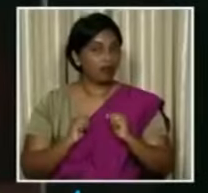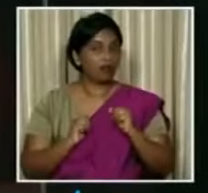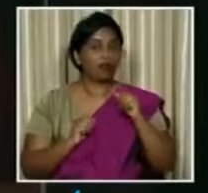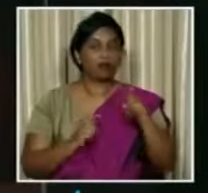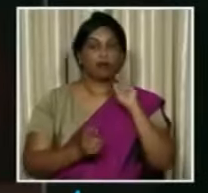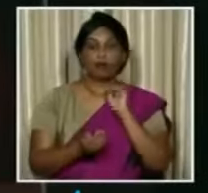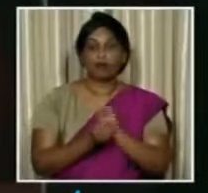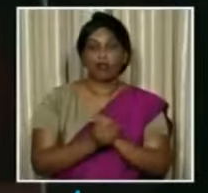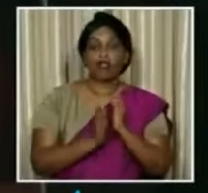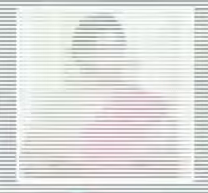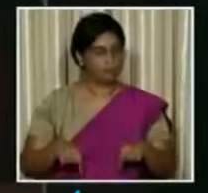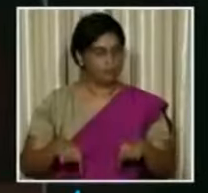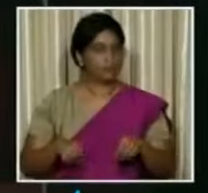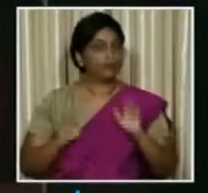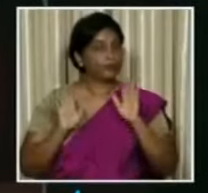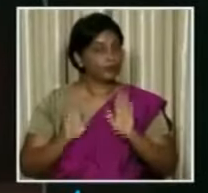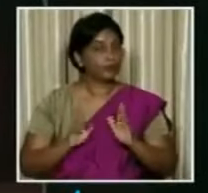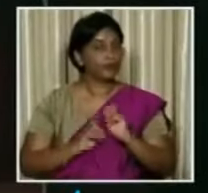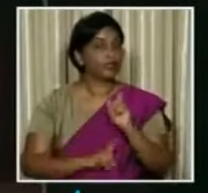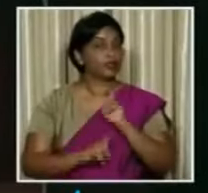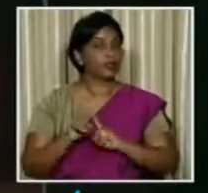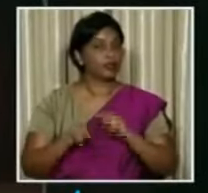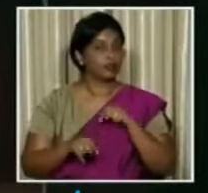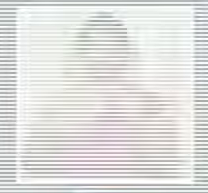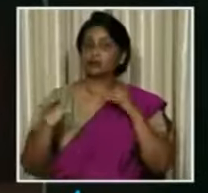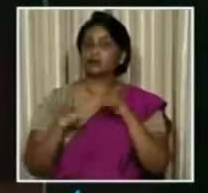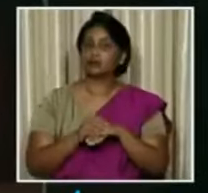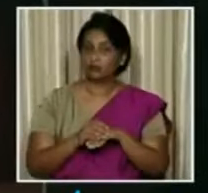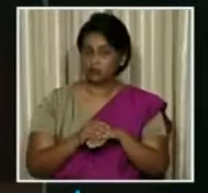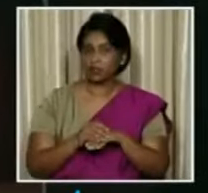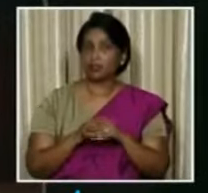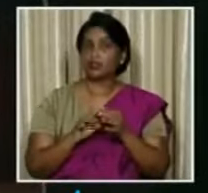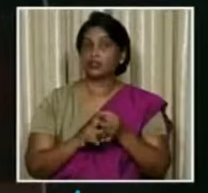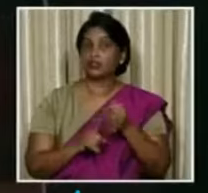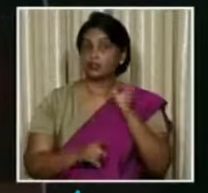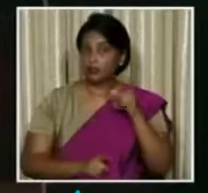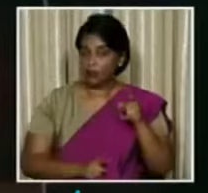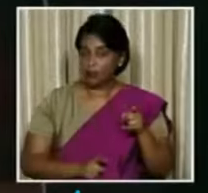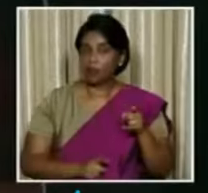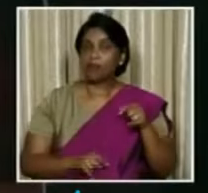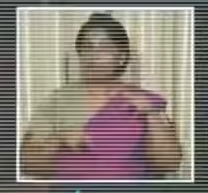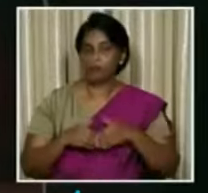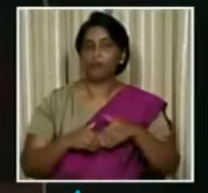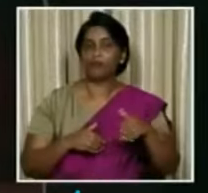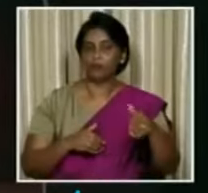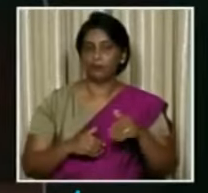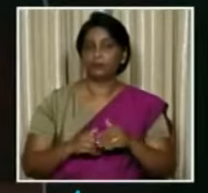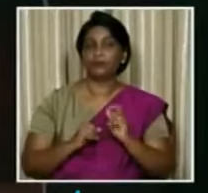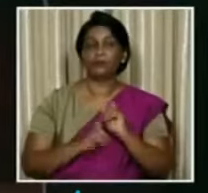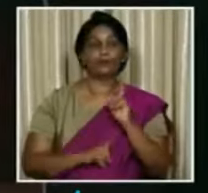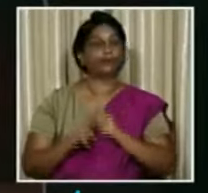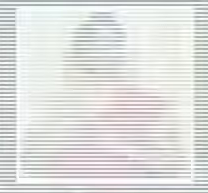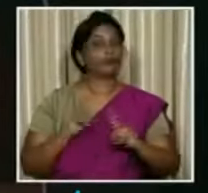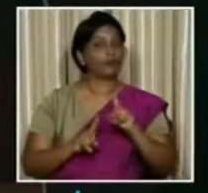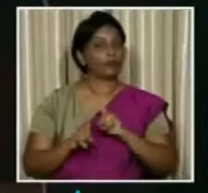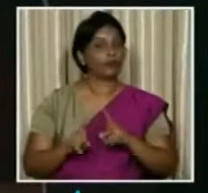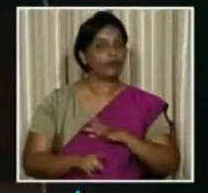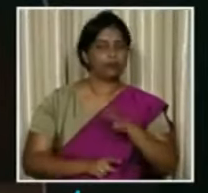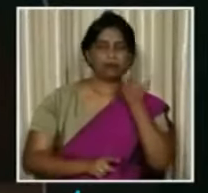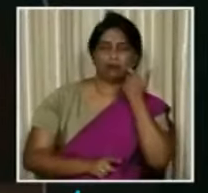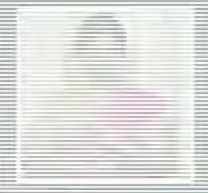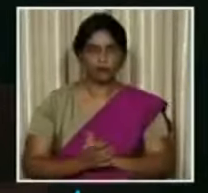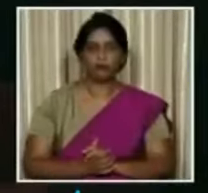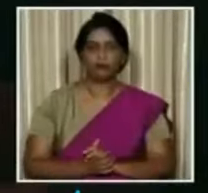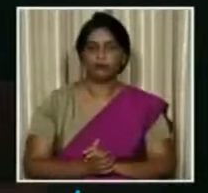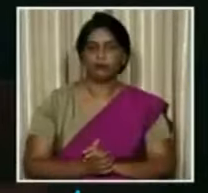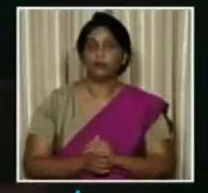එයාව රකින්න ඇමති පුටුමාරු කරා. මේ පාර්ලිමේන්තුවෙන් පත් වුණු විධායක ජනාධිපතිවරයා අද වෙන විට පාර්ලිමේන්තුව තුට්ටු දෙකකට